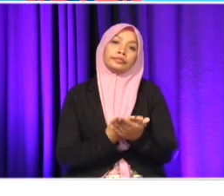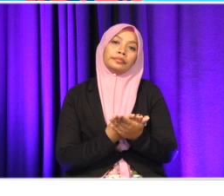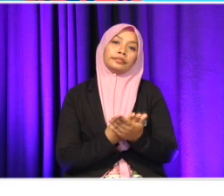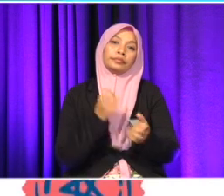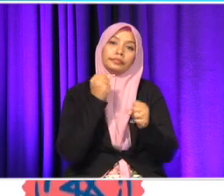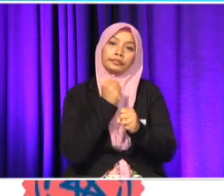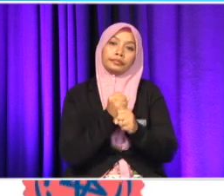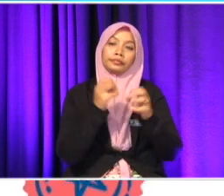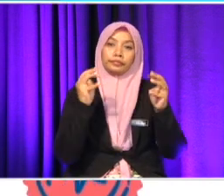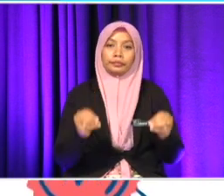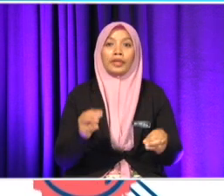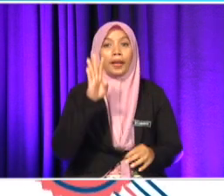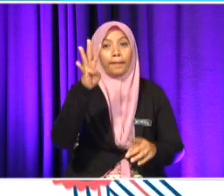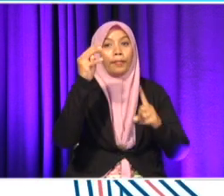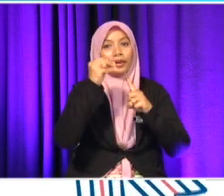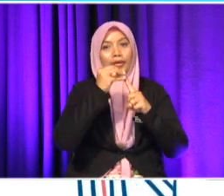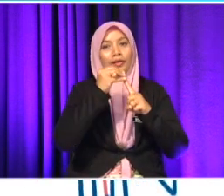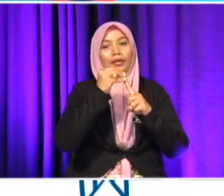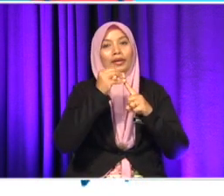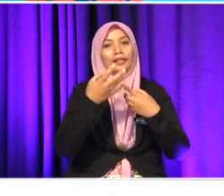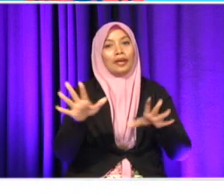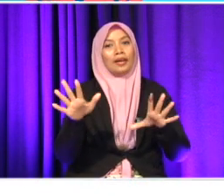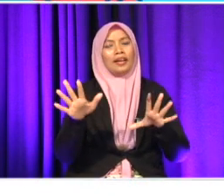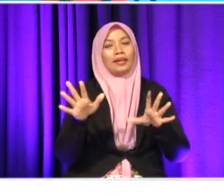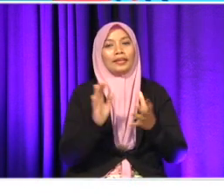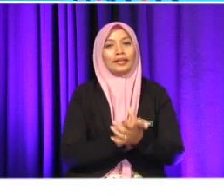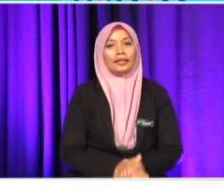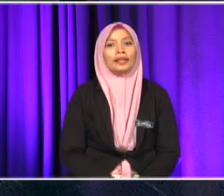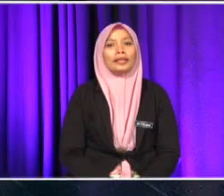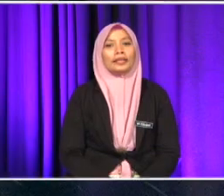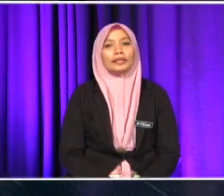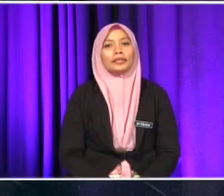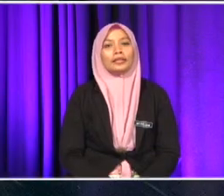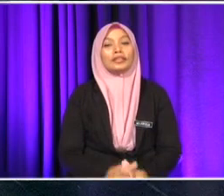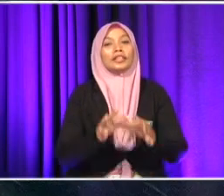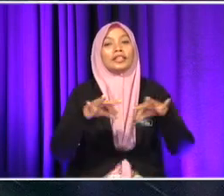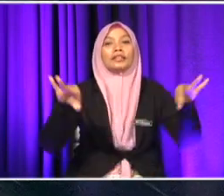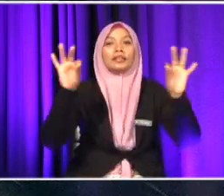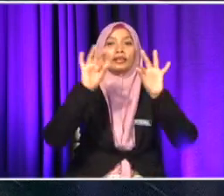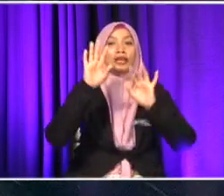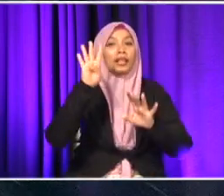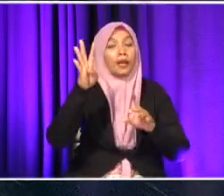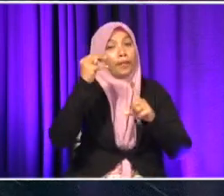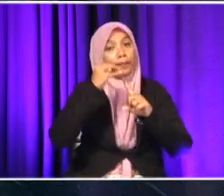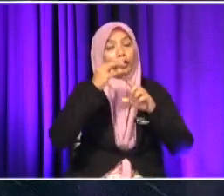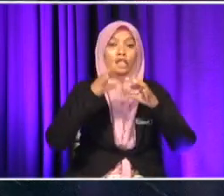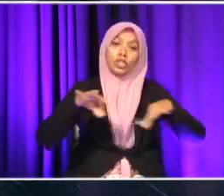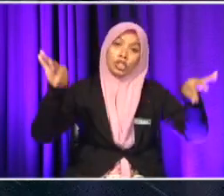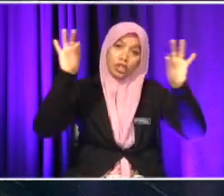subuh manusia dapat maka umpat maka Terangkan Oh oke